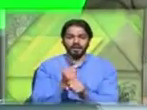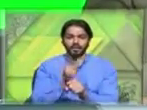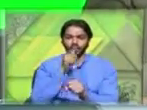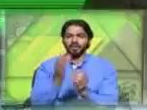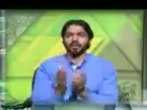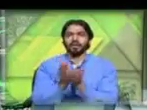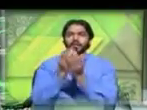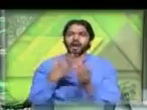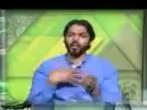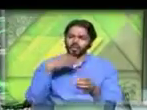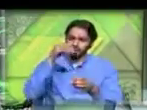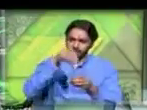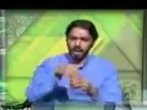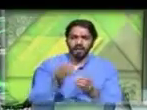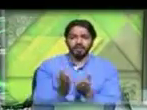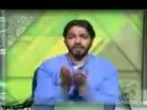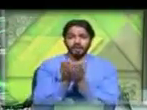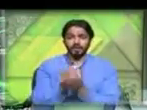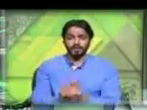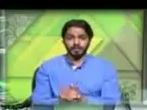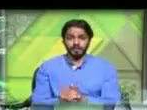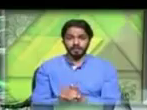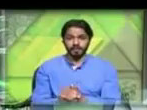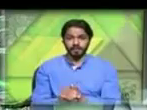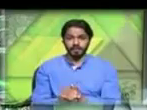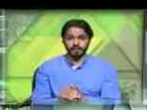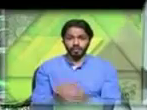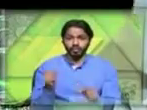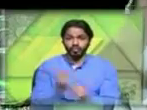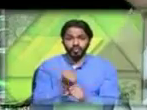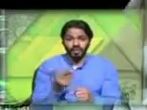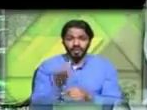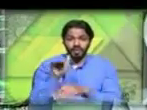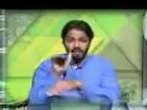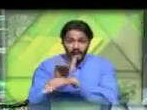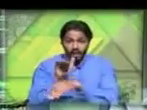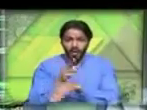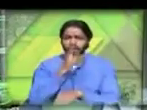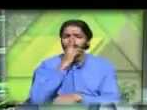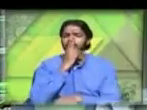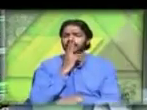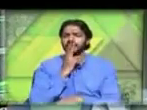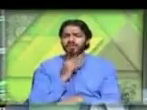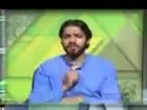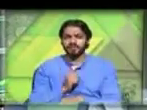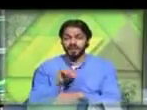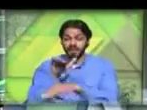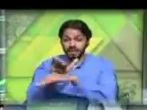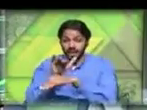آمين. يدعون الناس إلى الجنة بأقوالهم وأعمالهم. تمام.